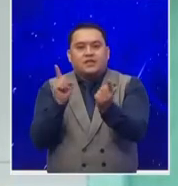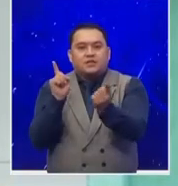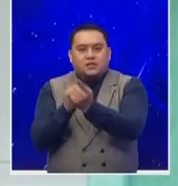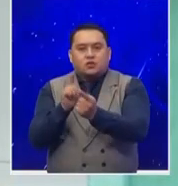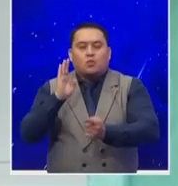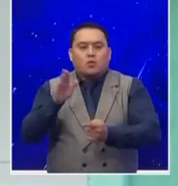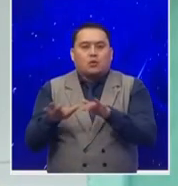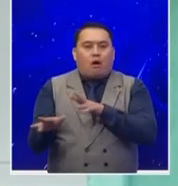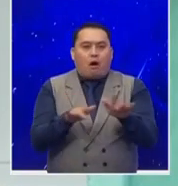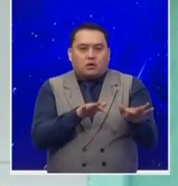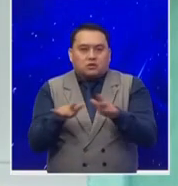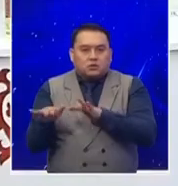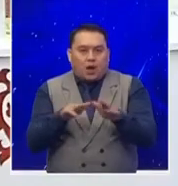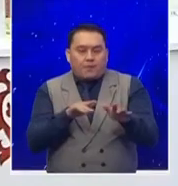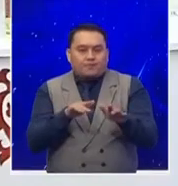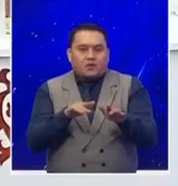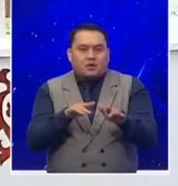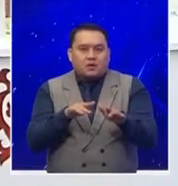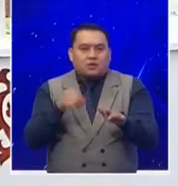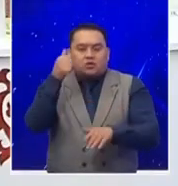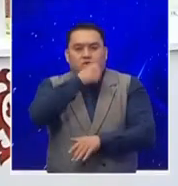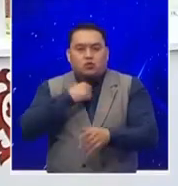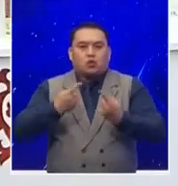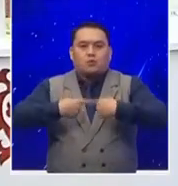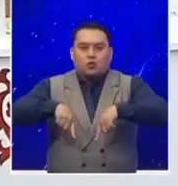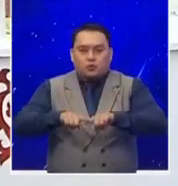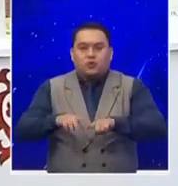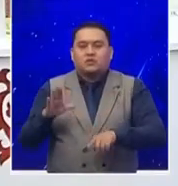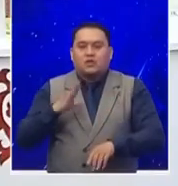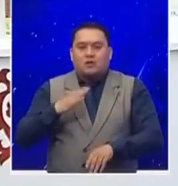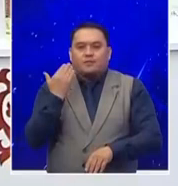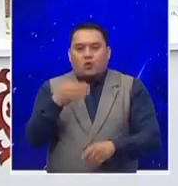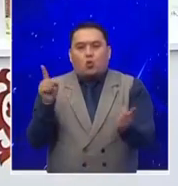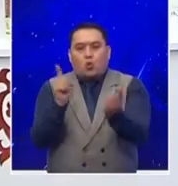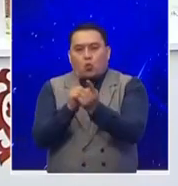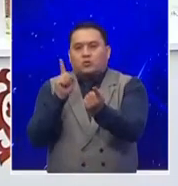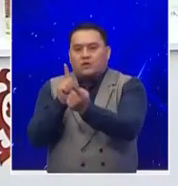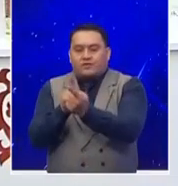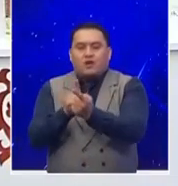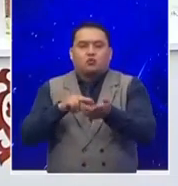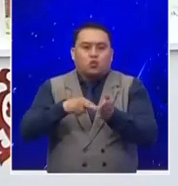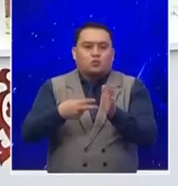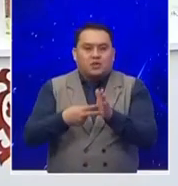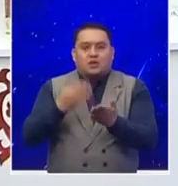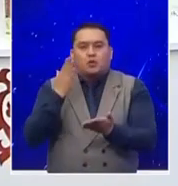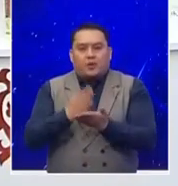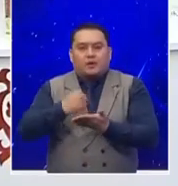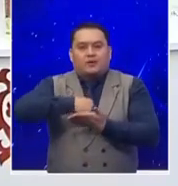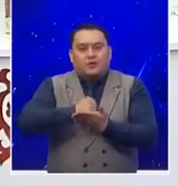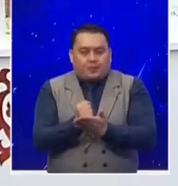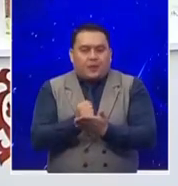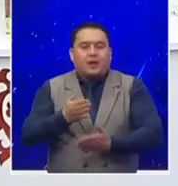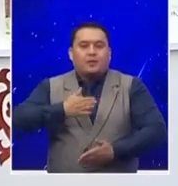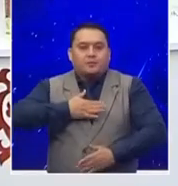Бұл акция аясында жыл бойы іс-шаралар ұйымдастырылатын болады. Кездесулер, онлайн кездесулер жоспарланды. Және